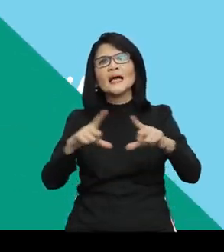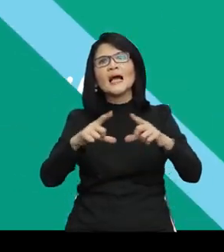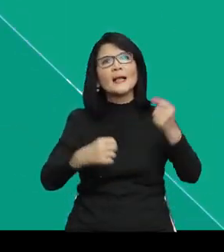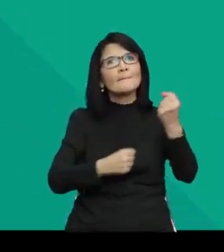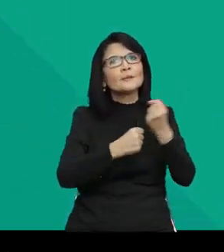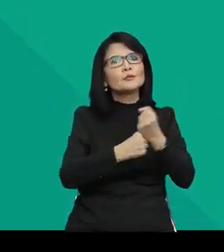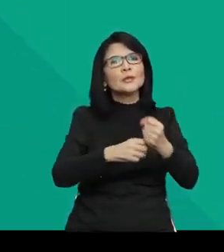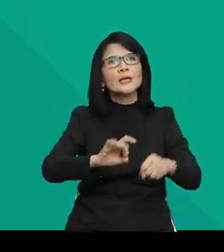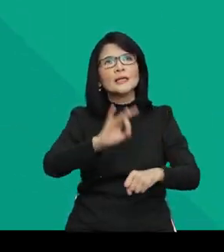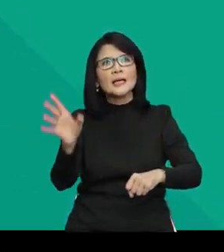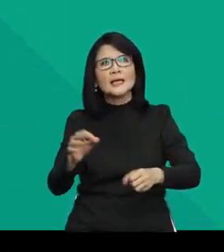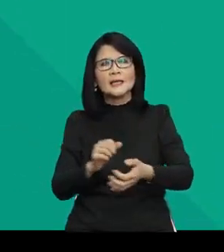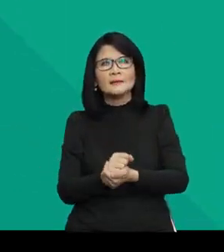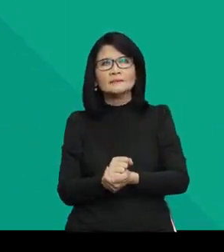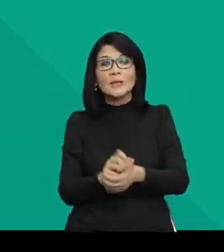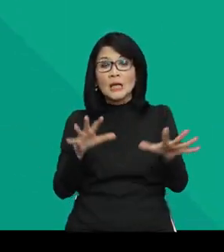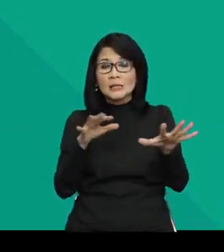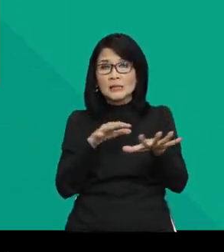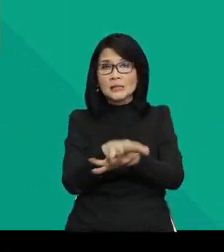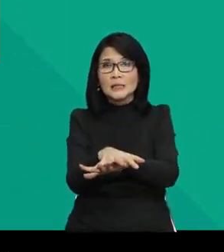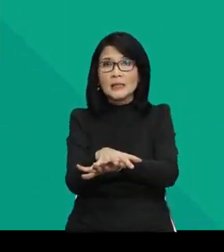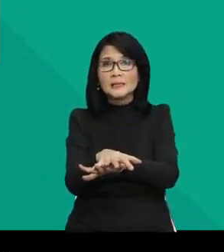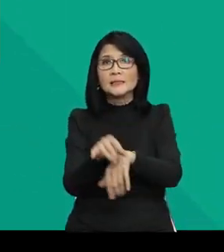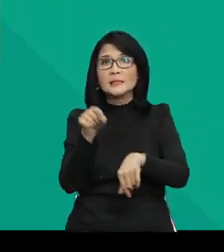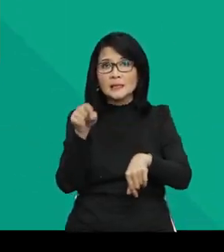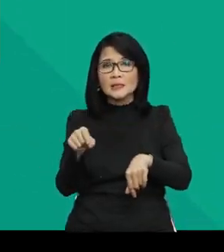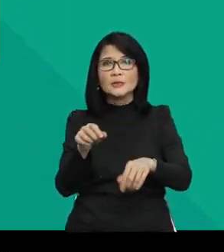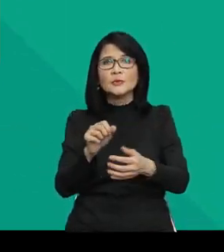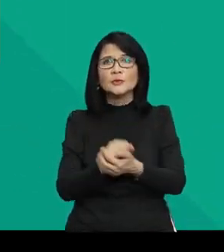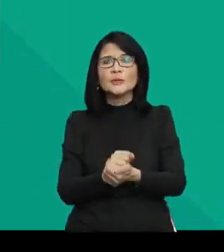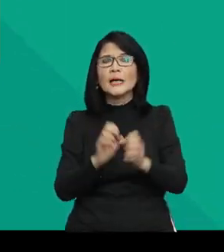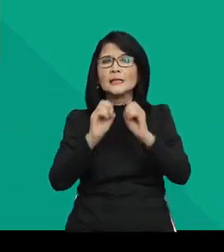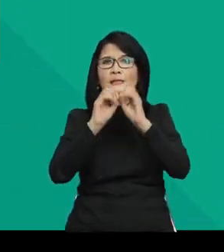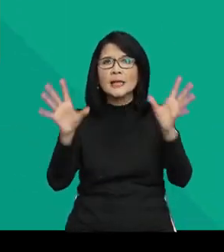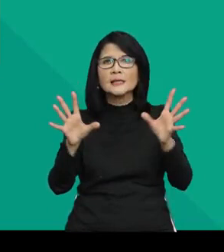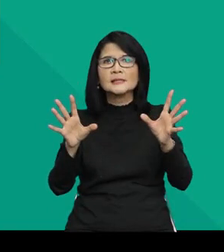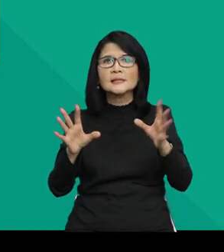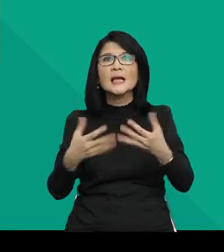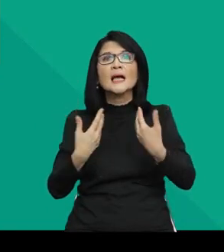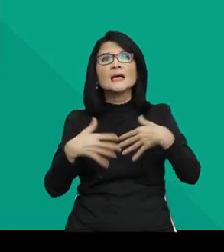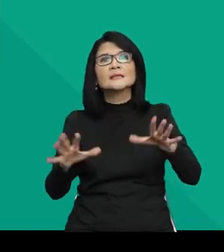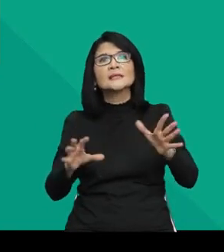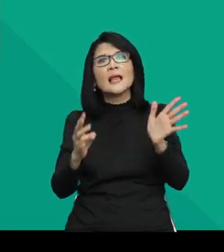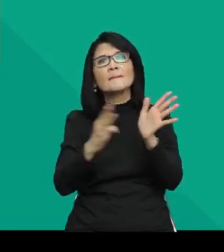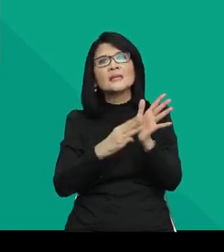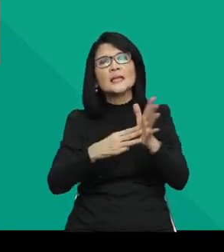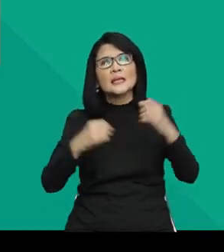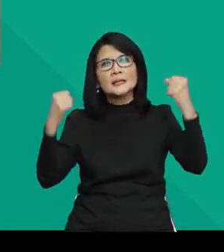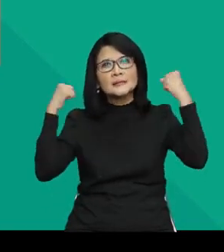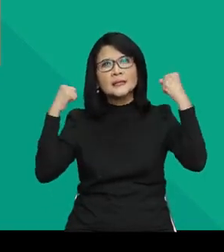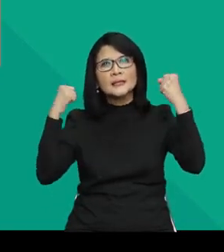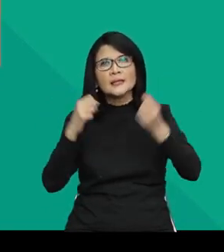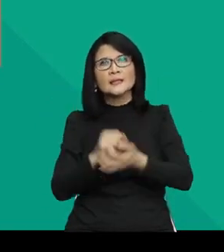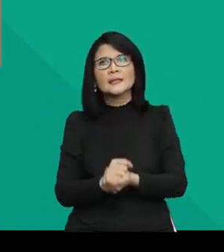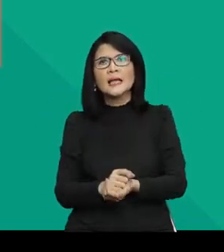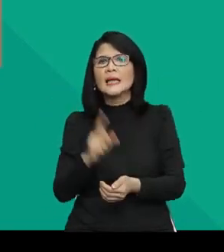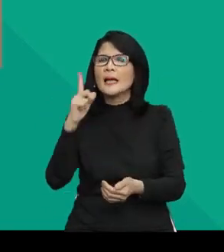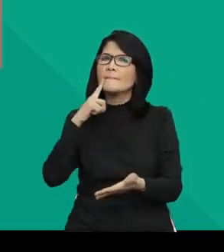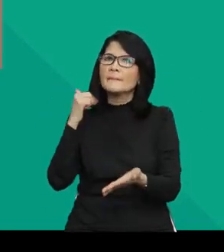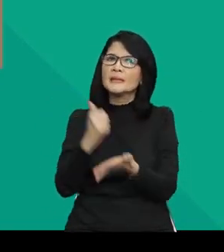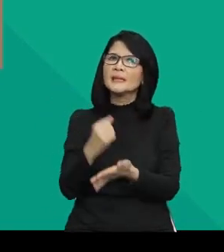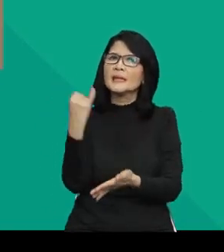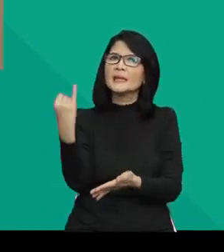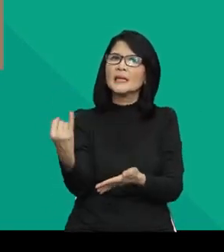lainnya. Komponen integrasi pelayanan kesehatan reproduksi komprehensif pasca krisis kesehatan. Komponen utama